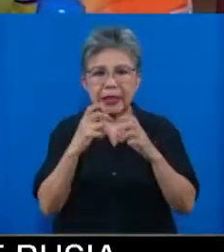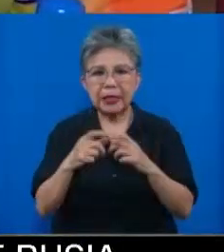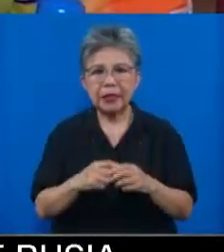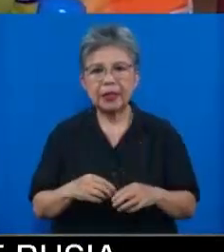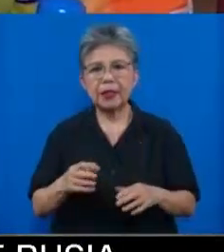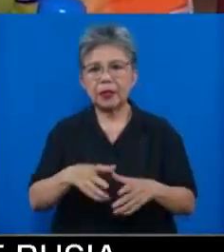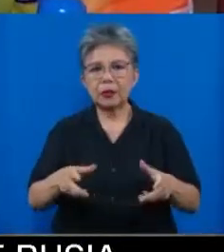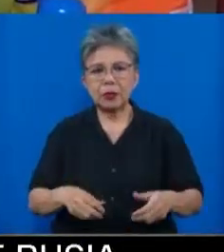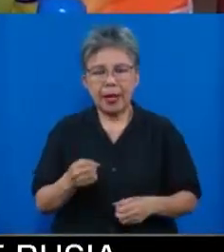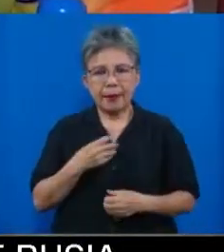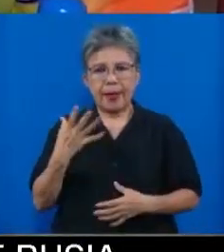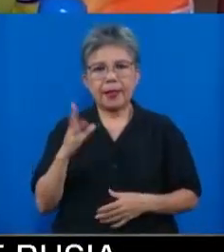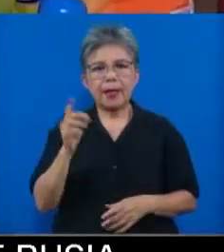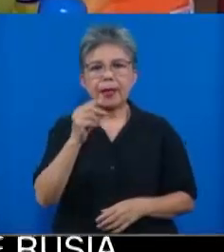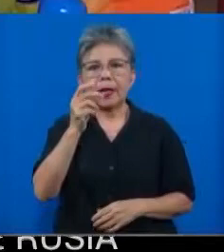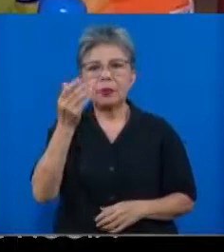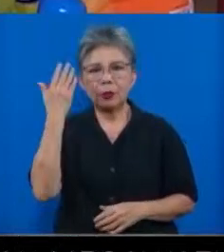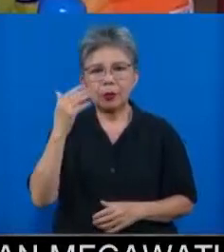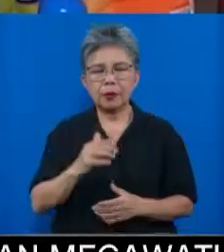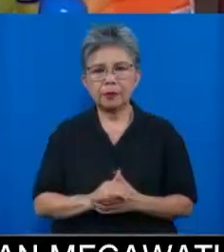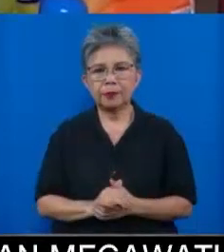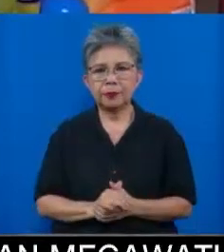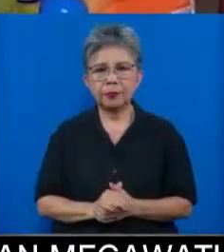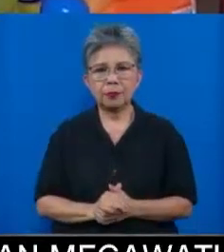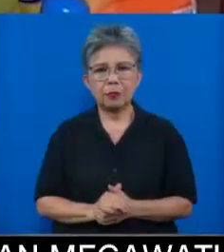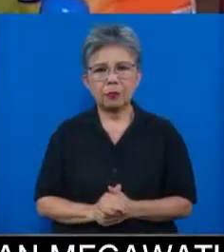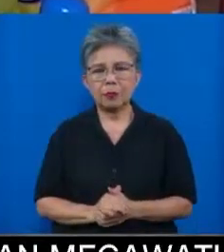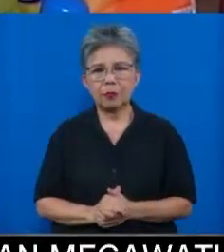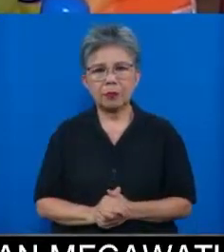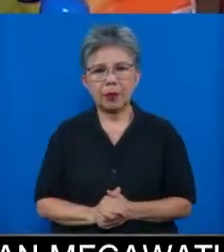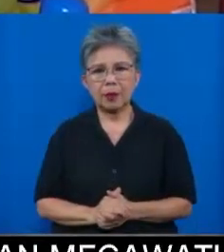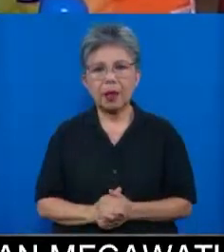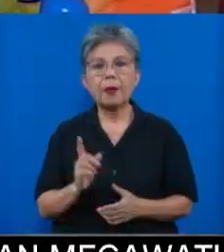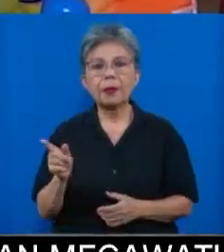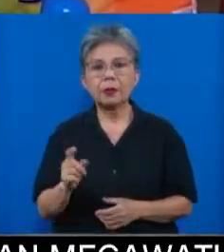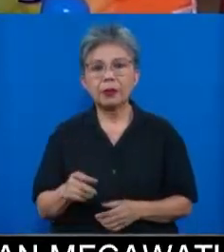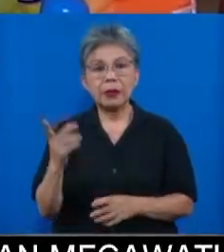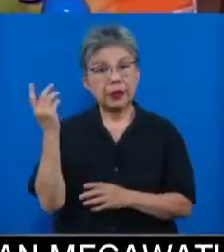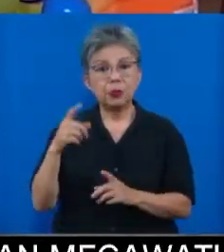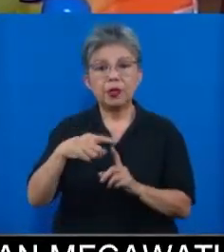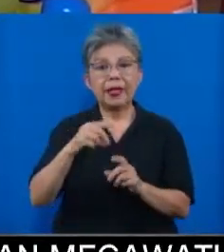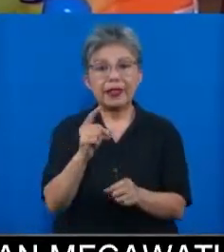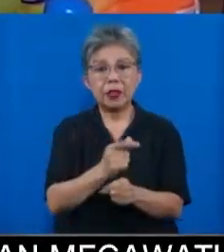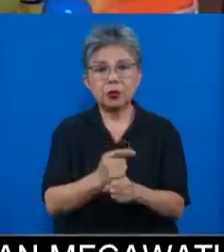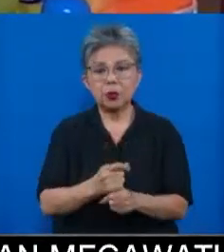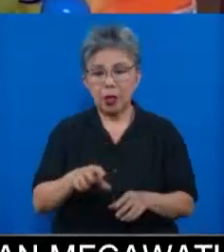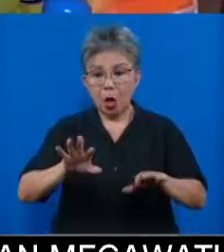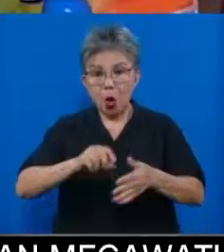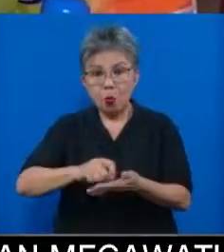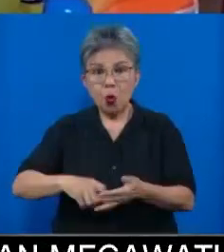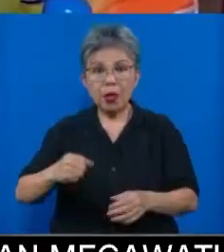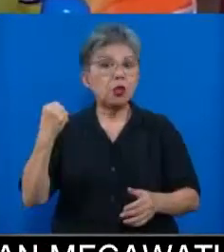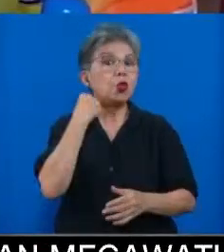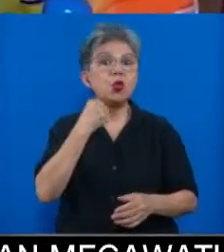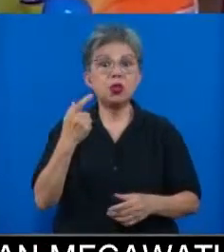pernah disangkanya pada Rabu. Seperti mereka punya kemenangan, karena... Teresia diduga ditinju muridnya sendiri, seorang siswa